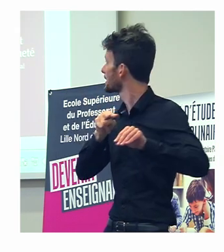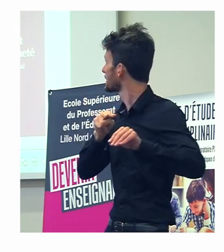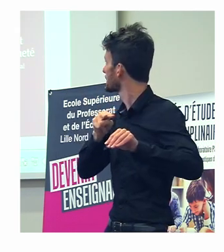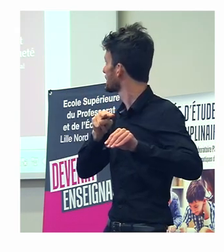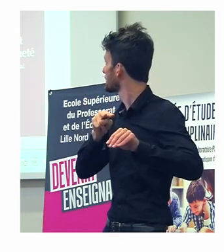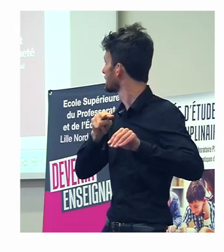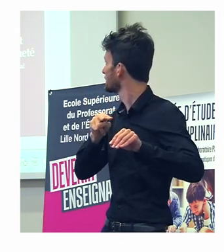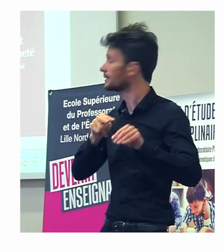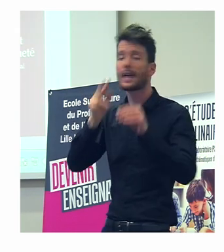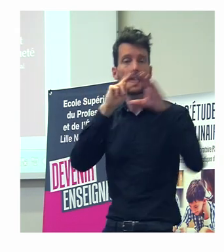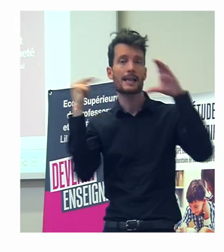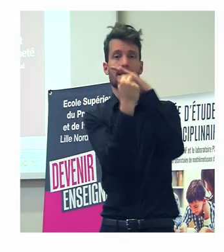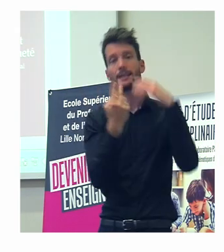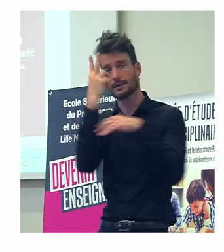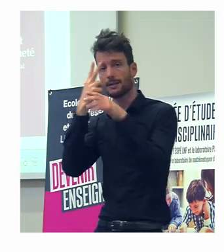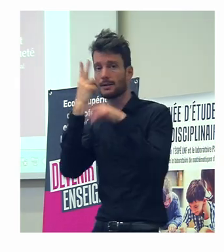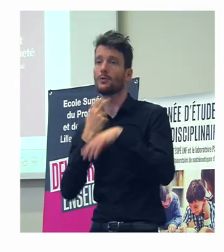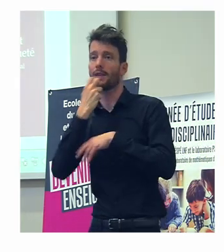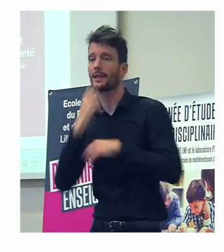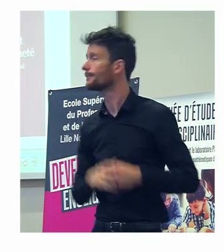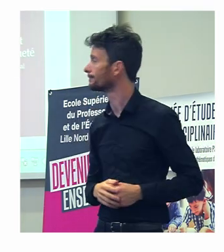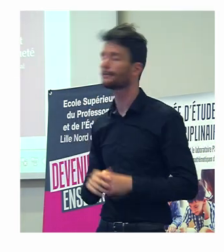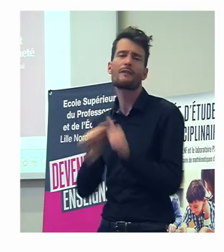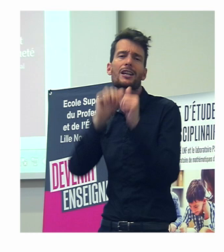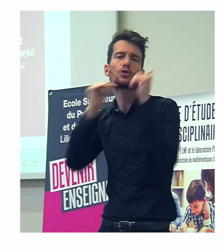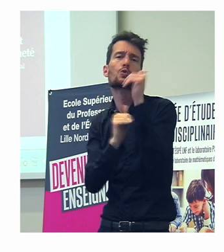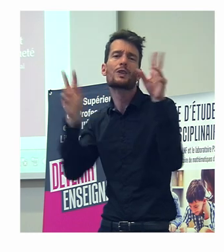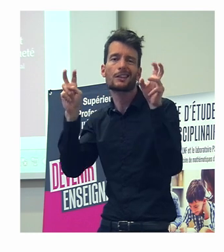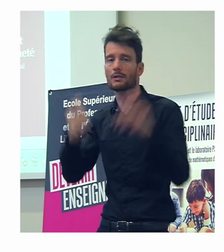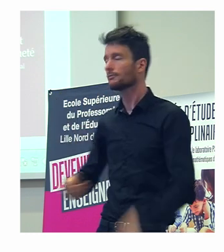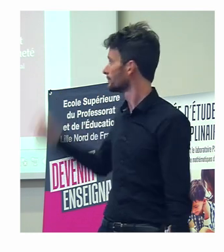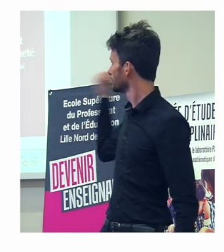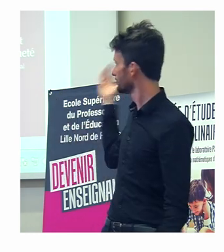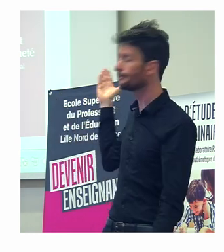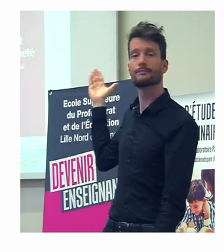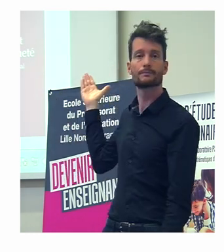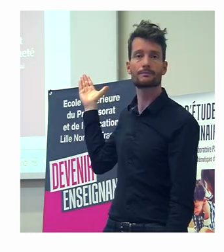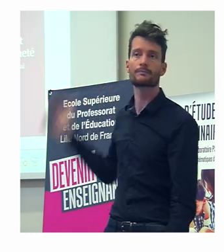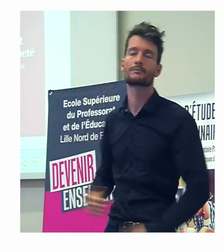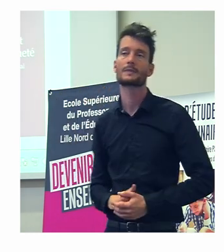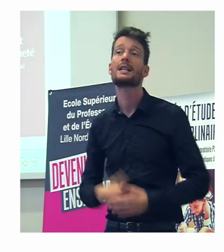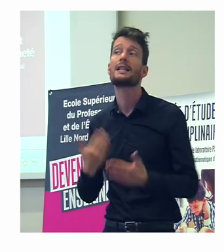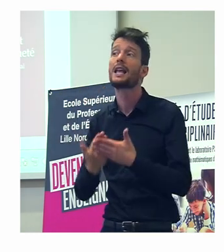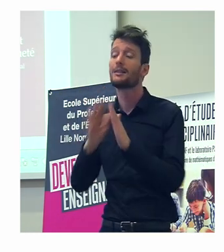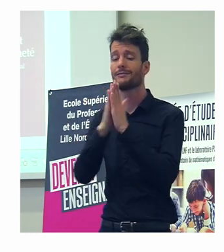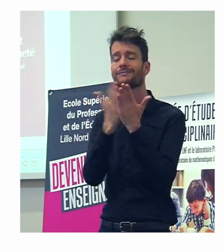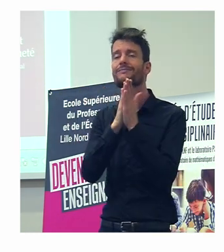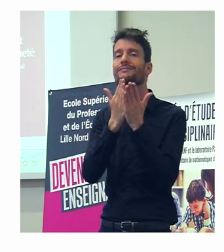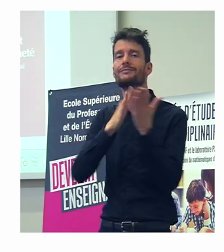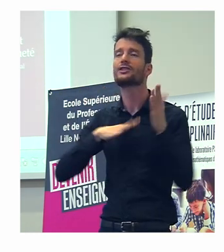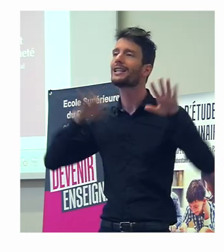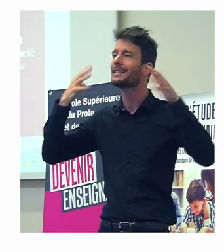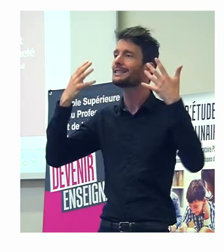des adolescents ». Et il y a en plus dans cet ouvrage-là, c'est le seul, d'ailleurs, 19 leçons